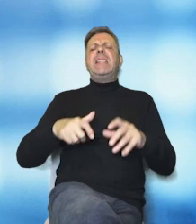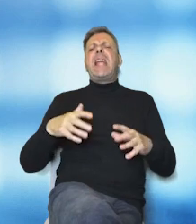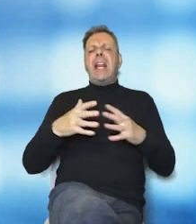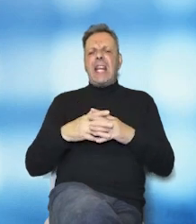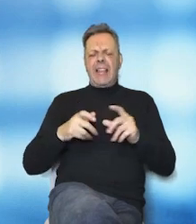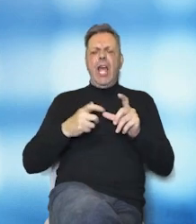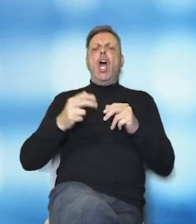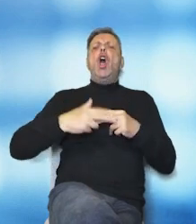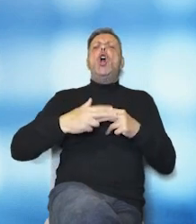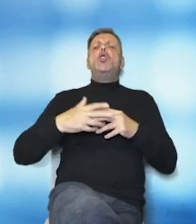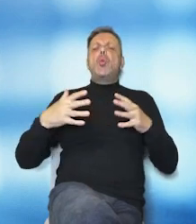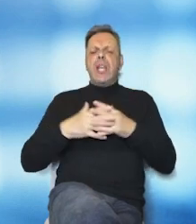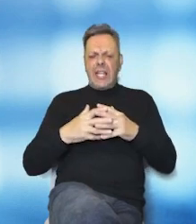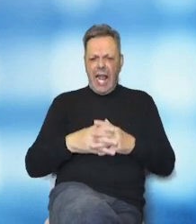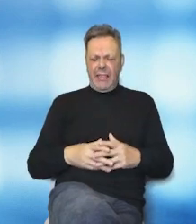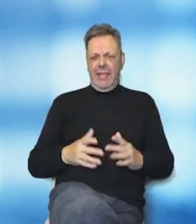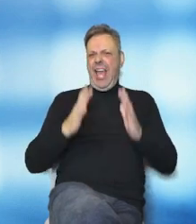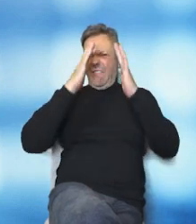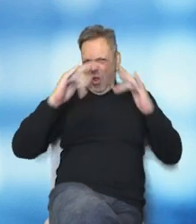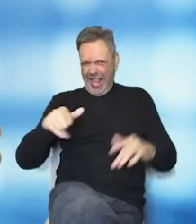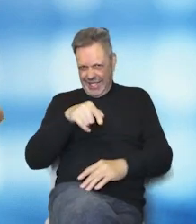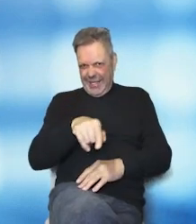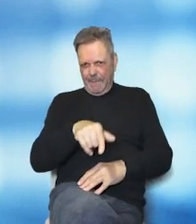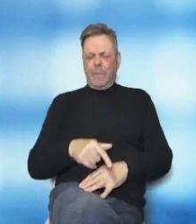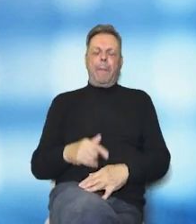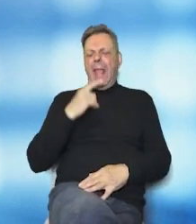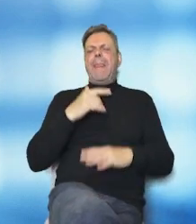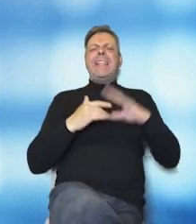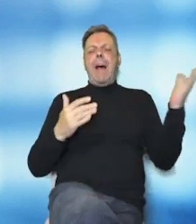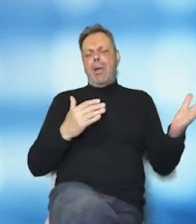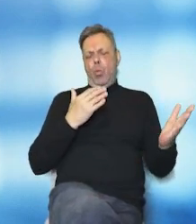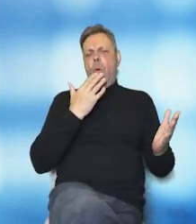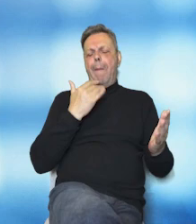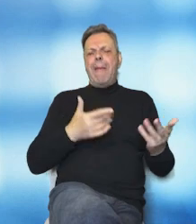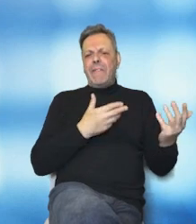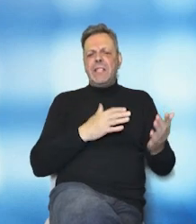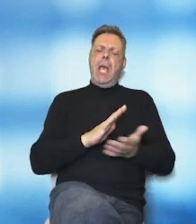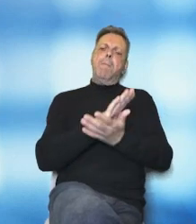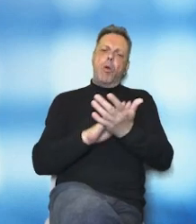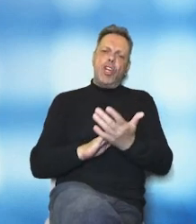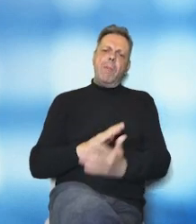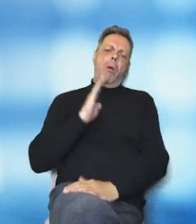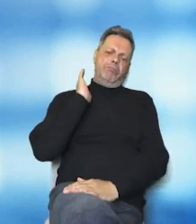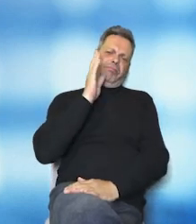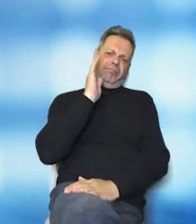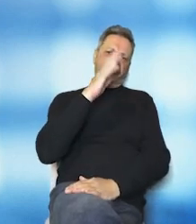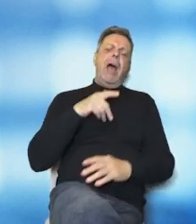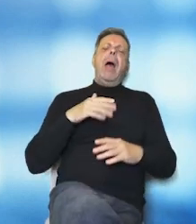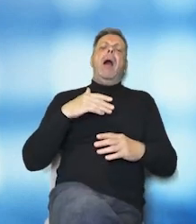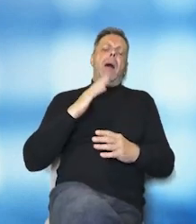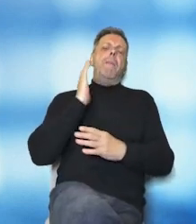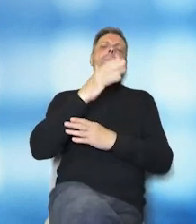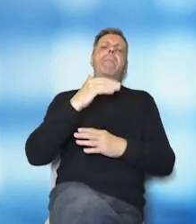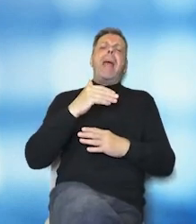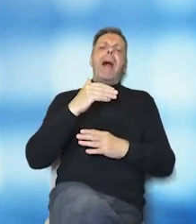susjed gradu, to je onaj ruševni dvorac na zapadu Medvednice i krećemo se prema istoku. Ta ruta